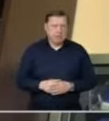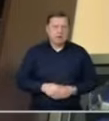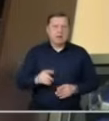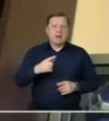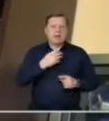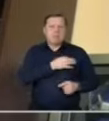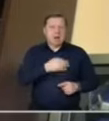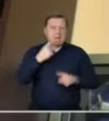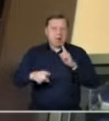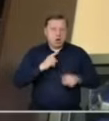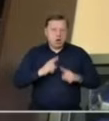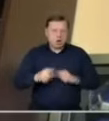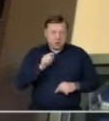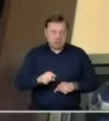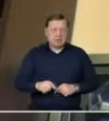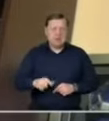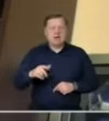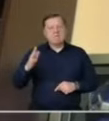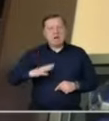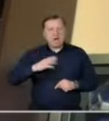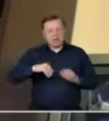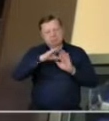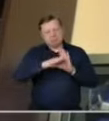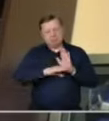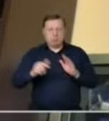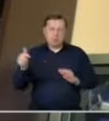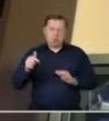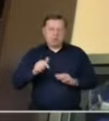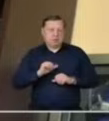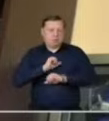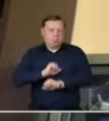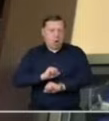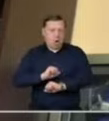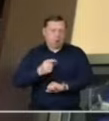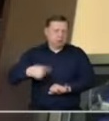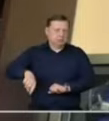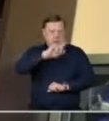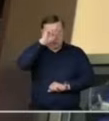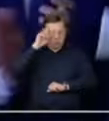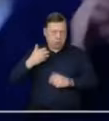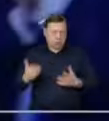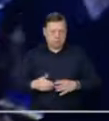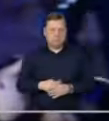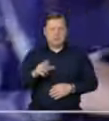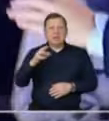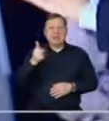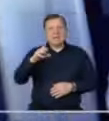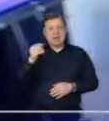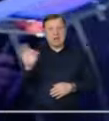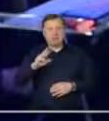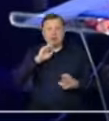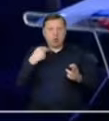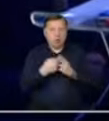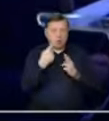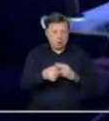powinna bronić pewnych wartości, które są wspólne dla dużej części społeczeństwa polskiego. Sławomir Nitras odpowiada, że